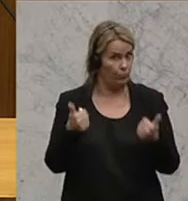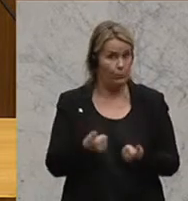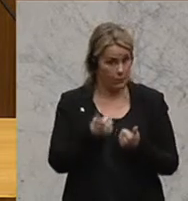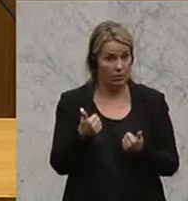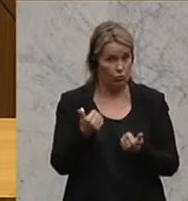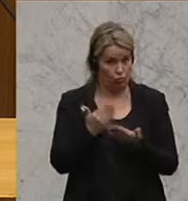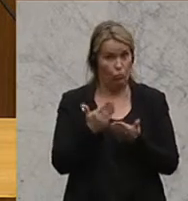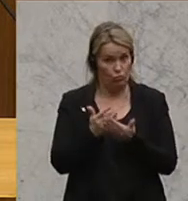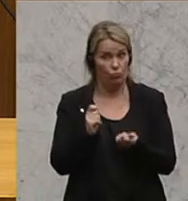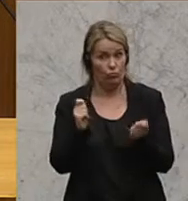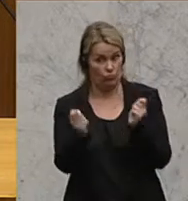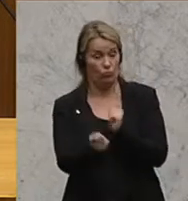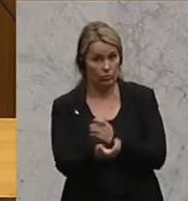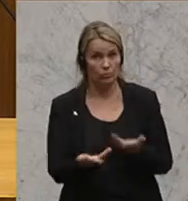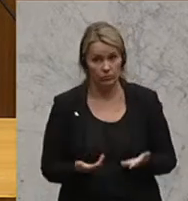sich etwas bewegt.